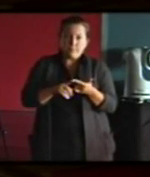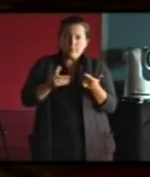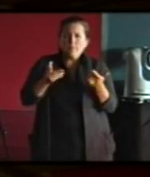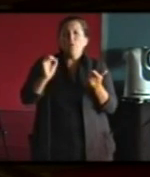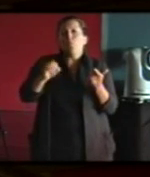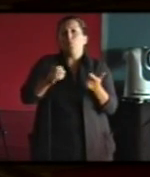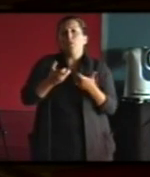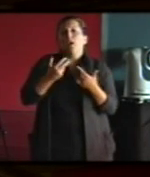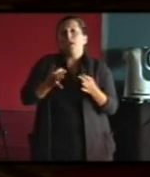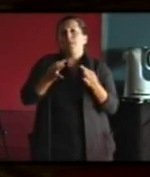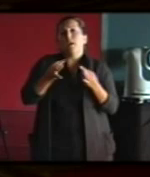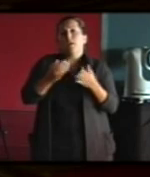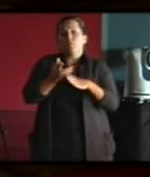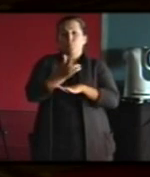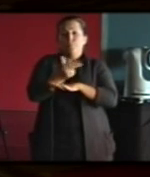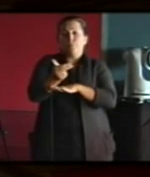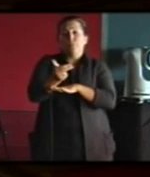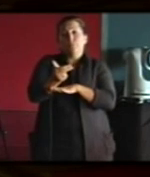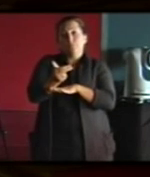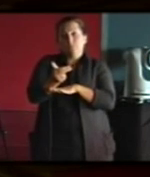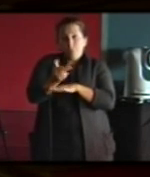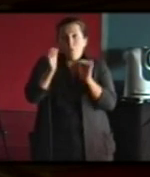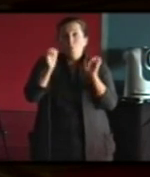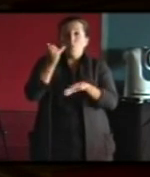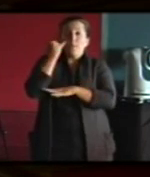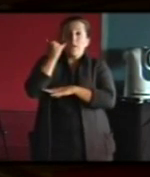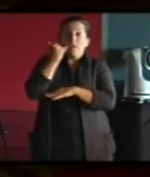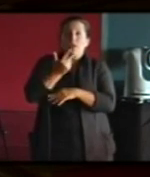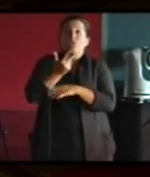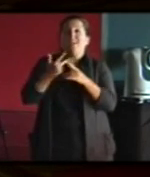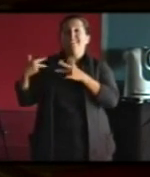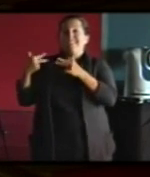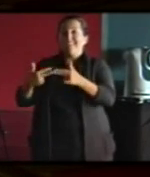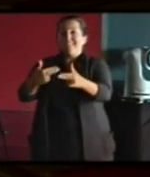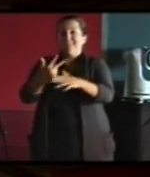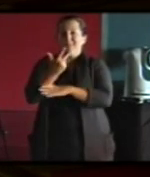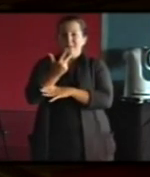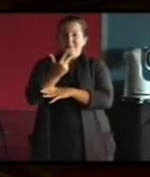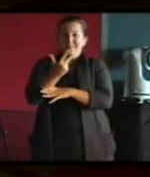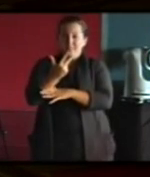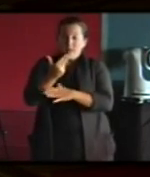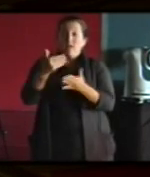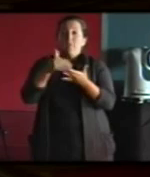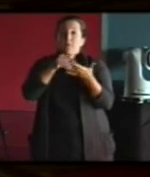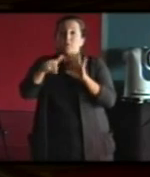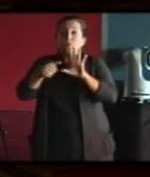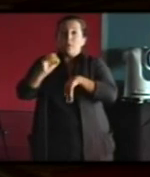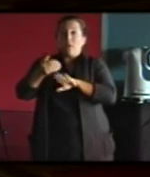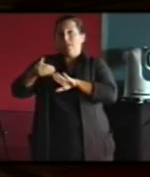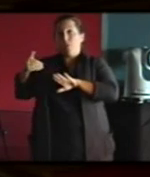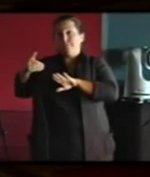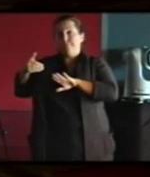peut considérer en matière de bureaux que vous avez trois époques. Vous avez ce qui a été construit avant les années